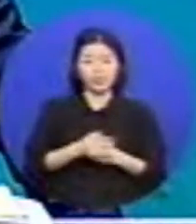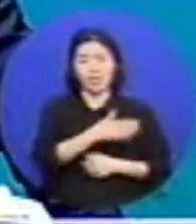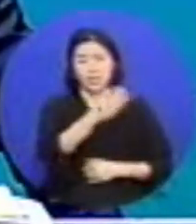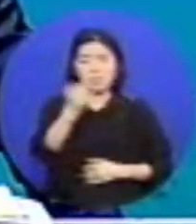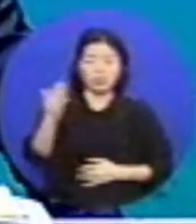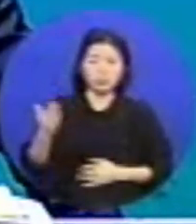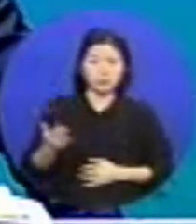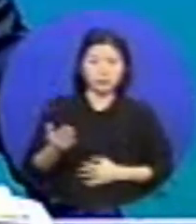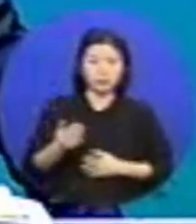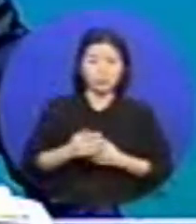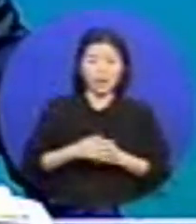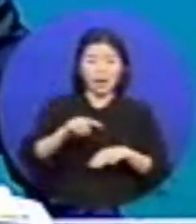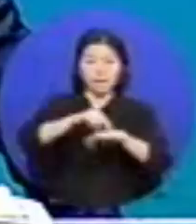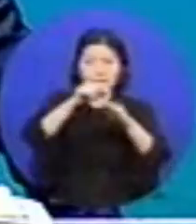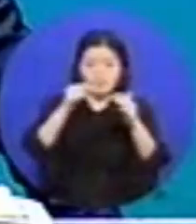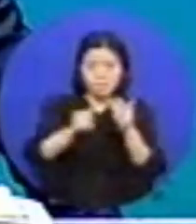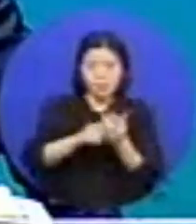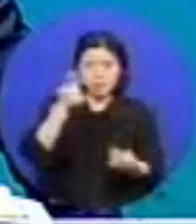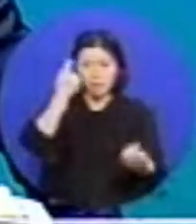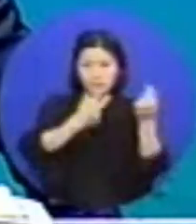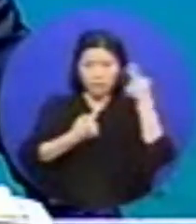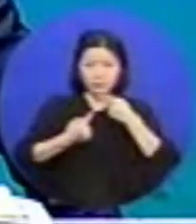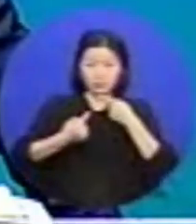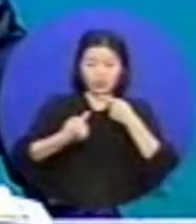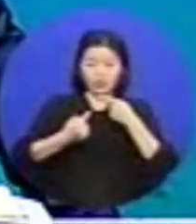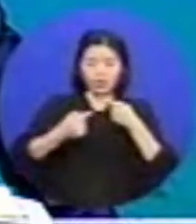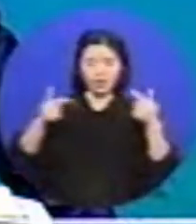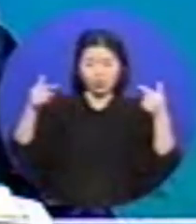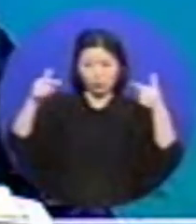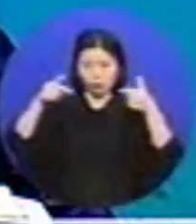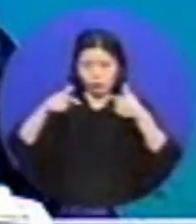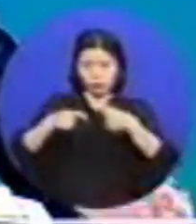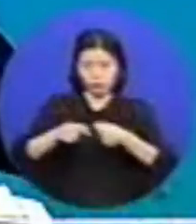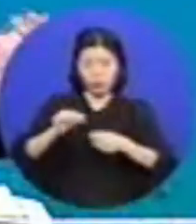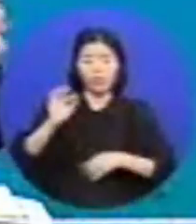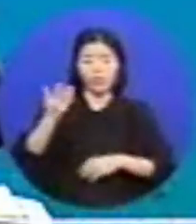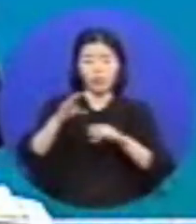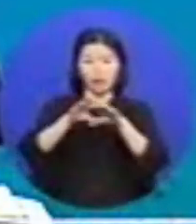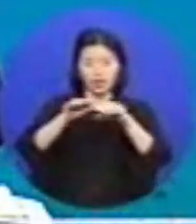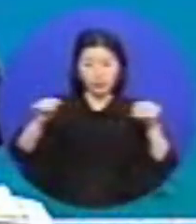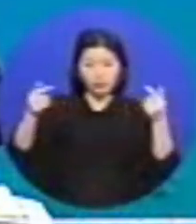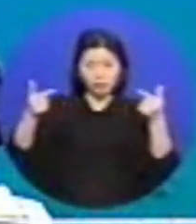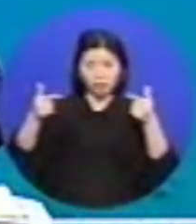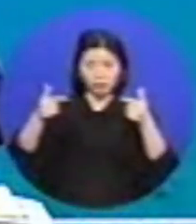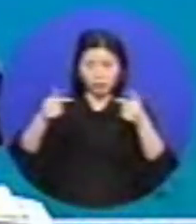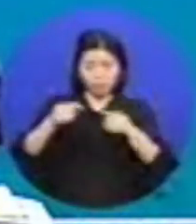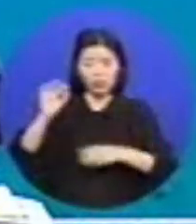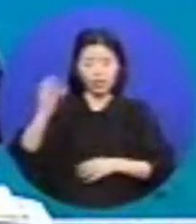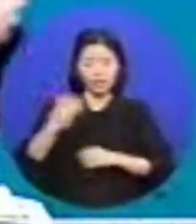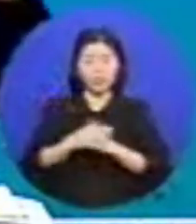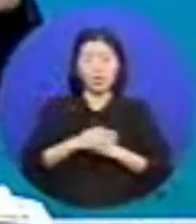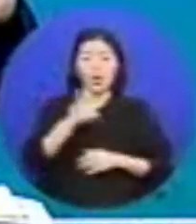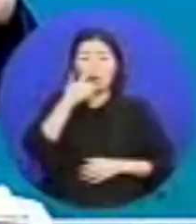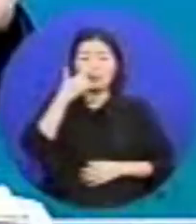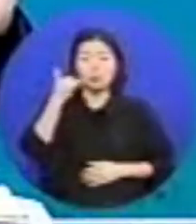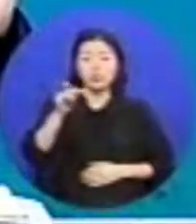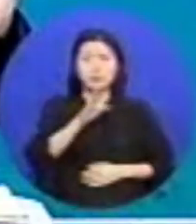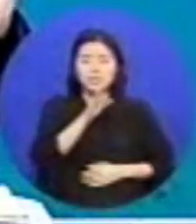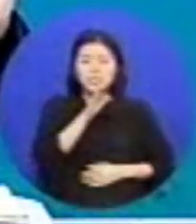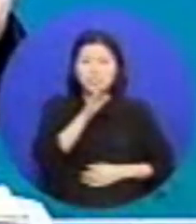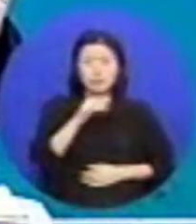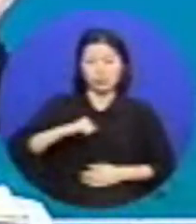여러분, 마음의 상처가 치유되어야 비로소 부모님을 진정으로 순종할 수